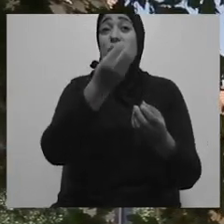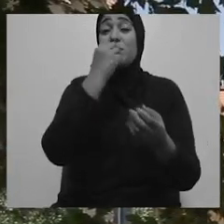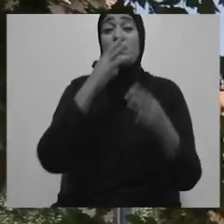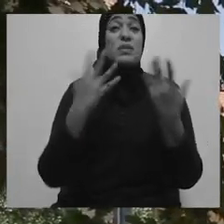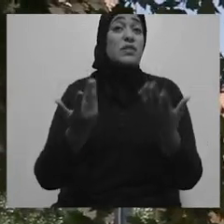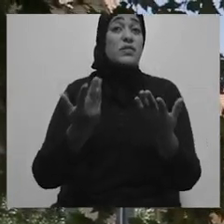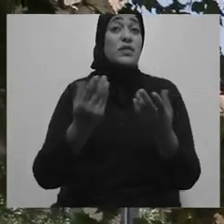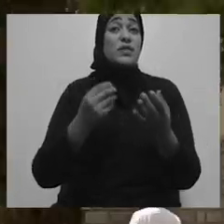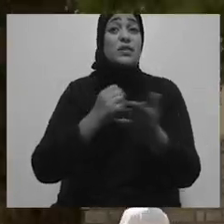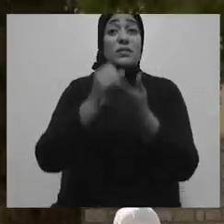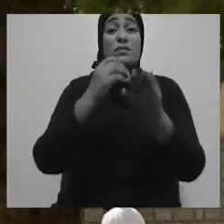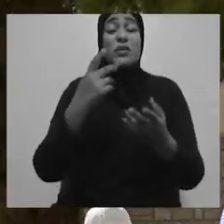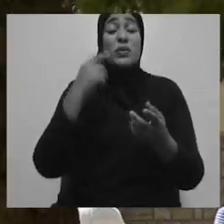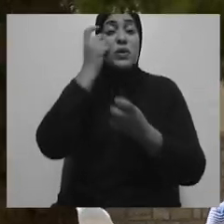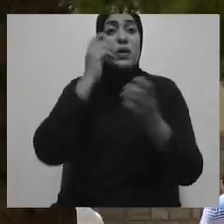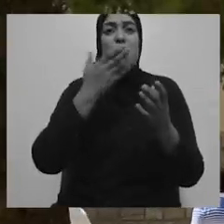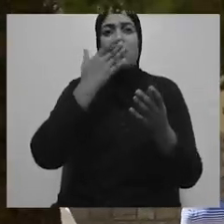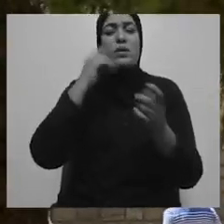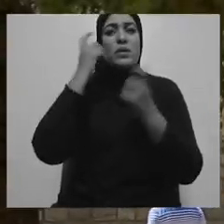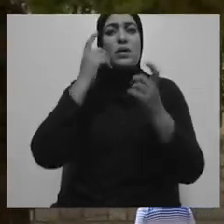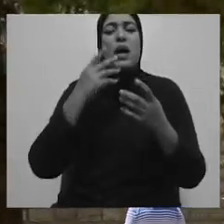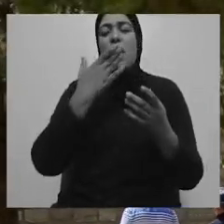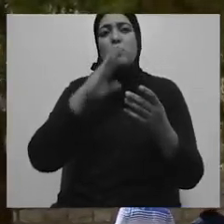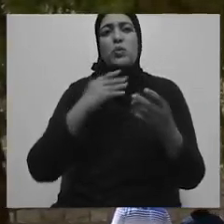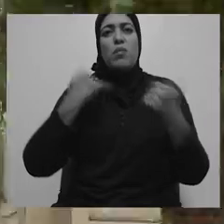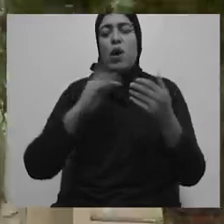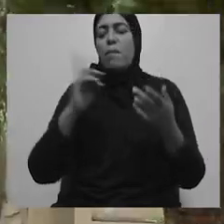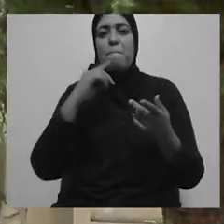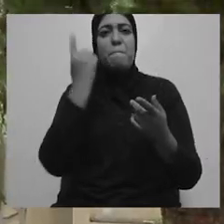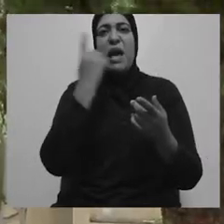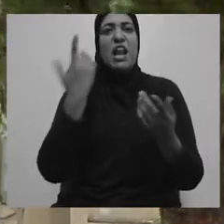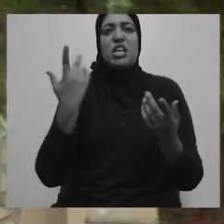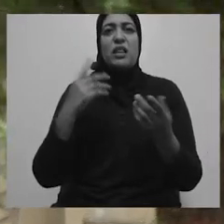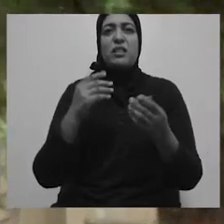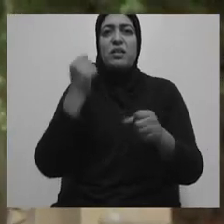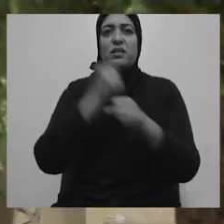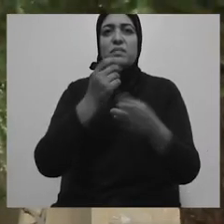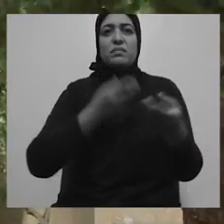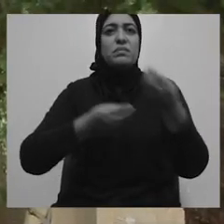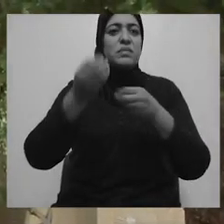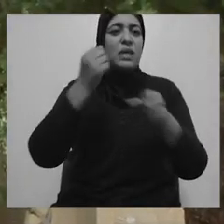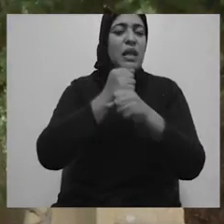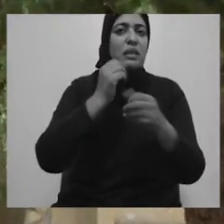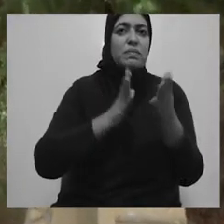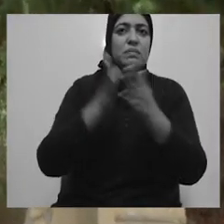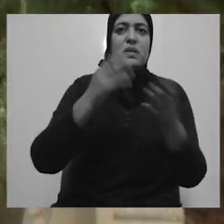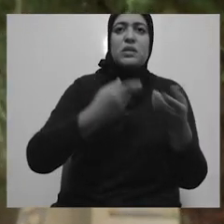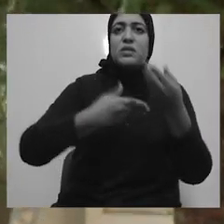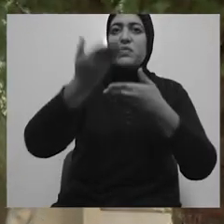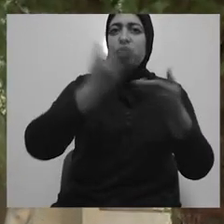arcades fils jett moi je trouve